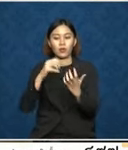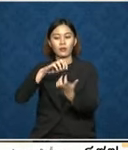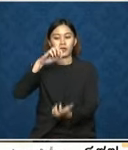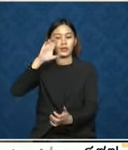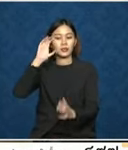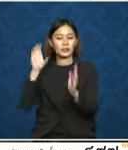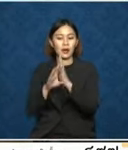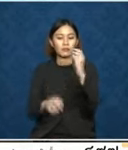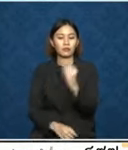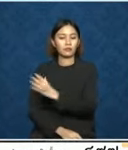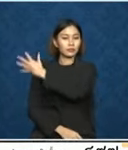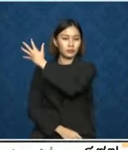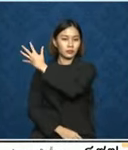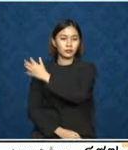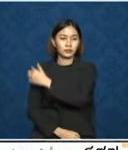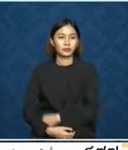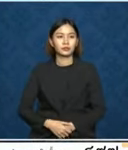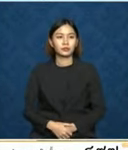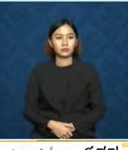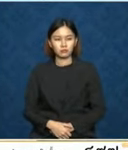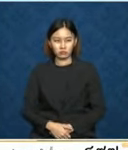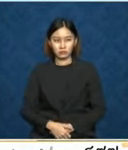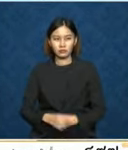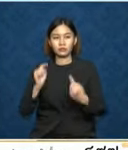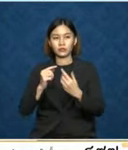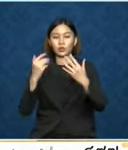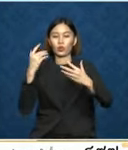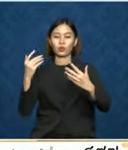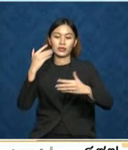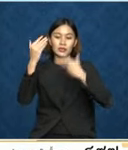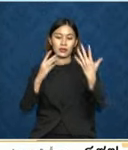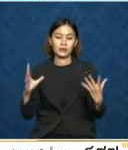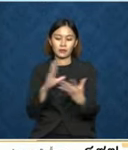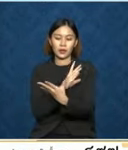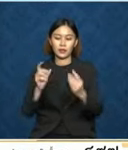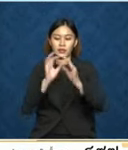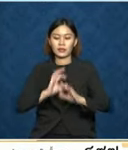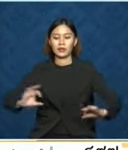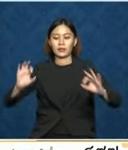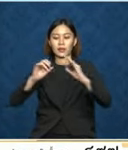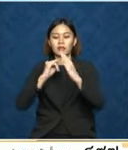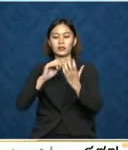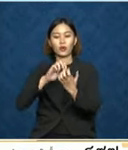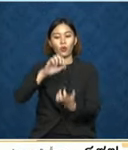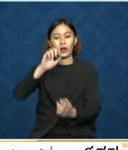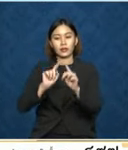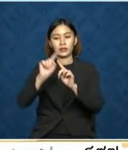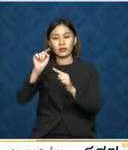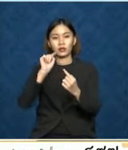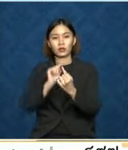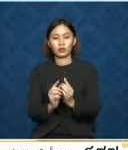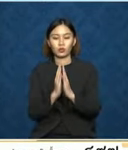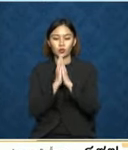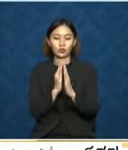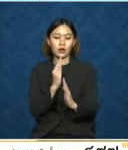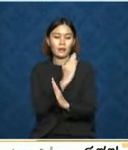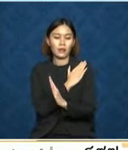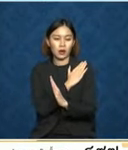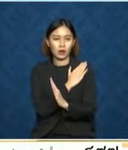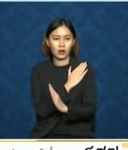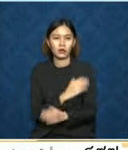สไลด์ด้วยครับผมงานประเพณีที่สำคัญในจังหวัดพิจิตรครับงานแรกเป็นงานนมัสการหลวงพ่อเพชรและ